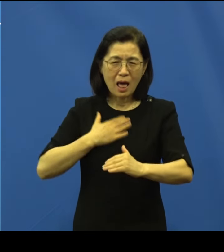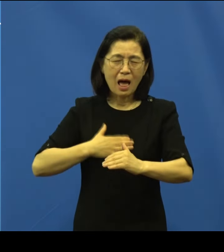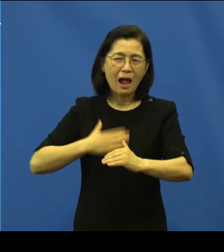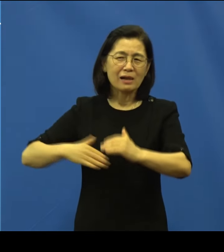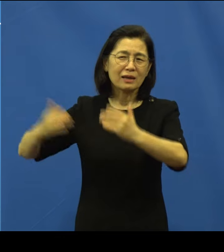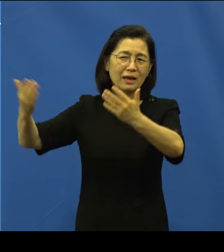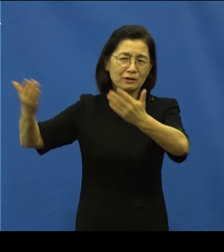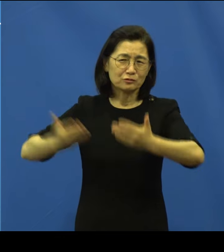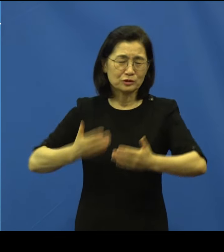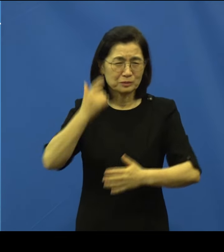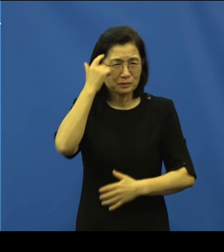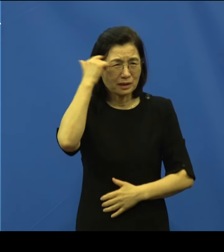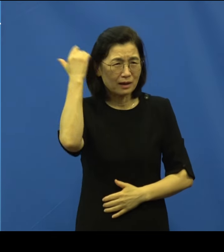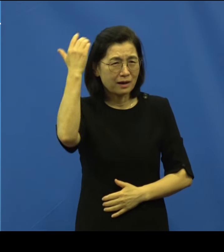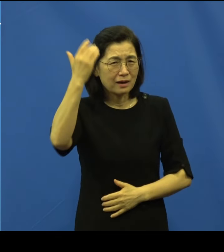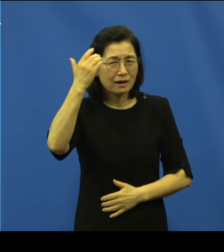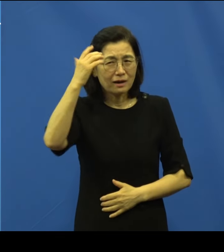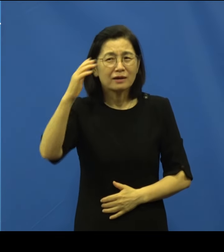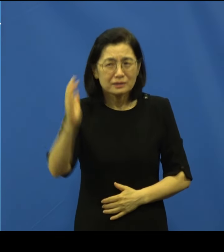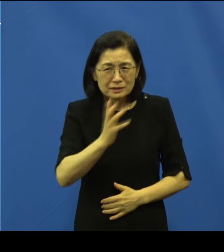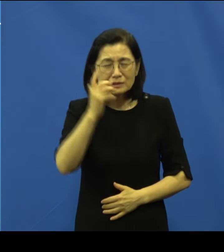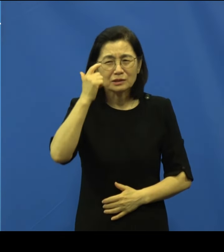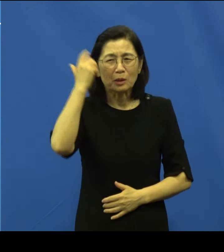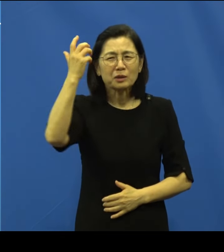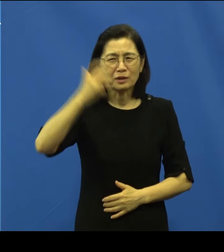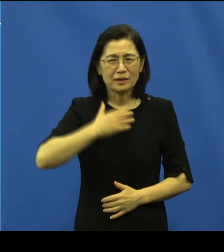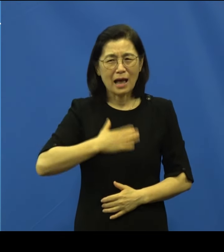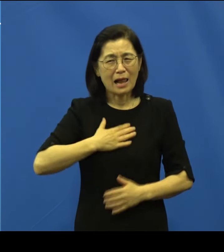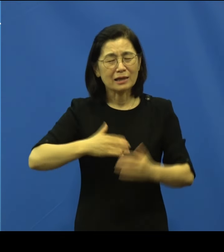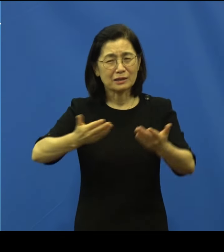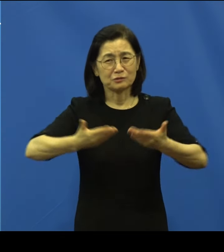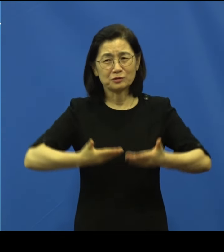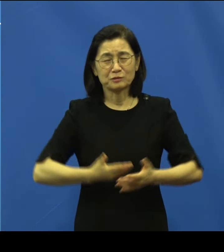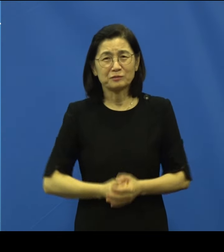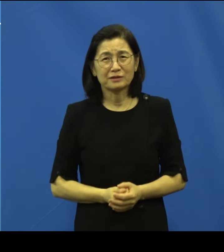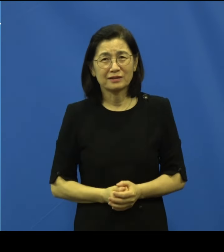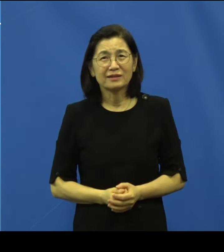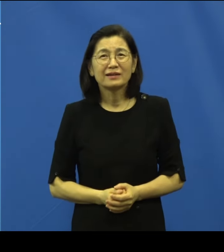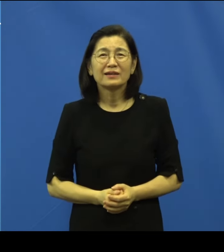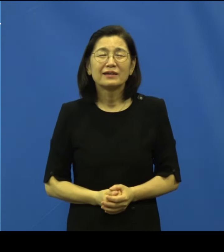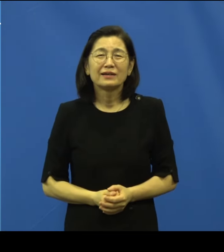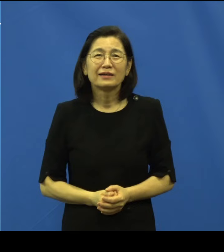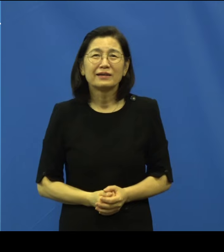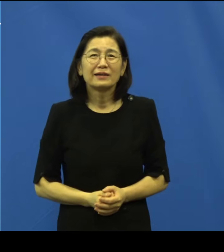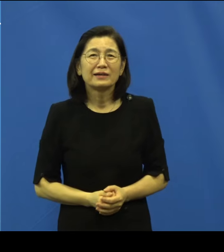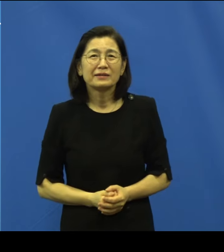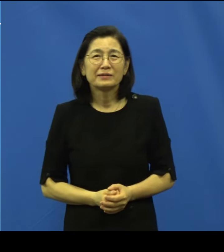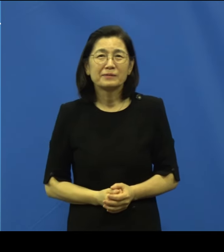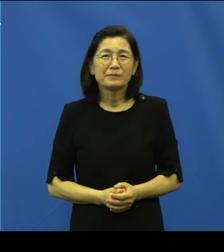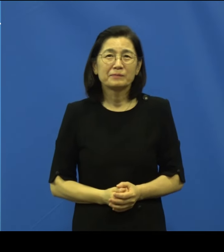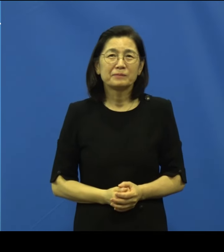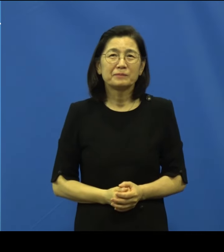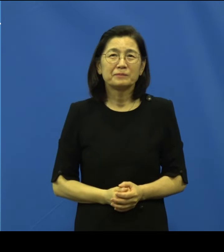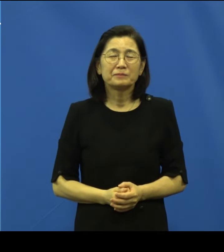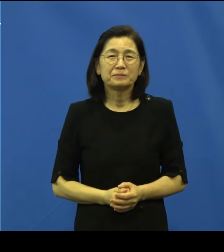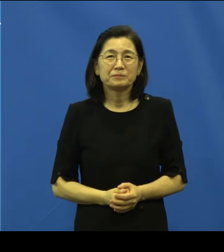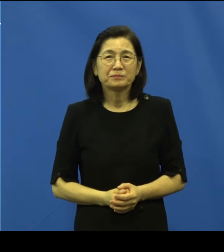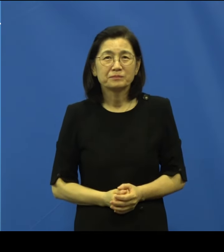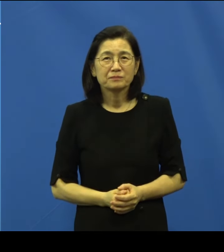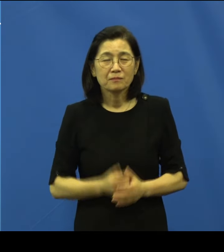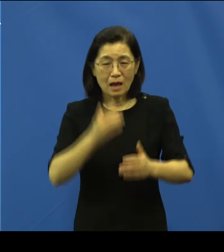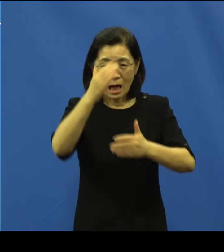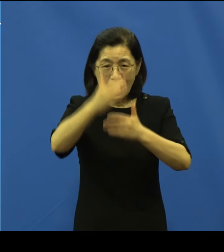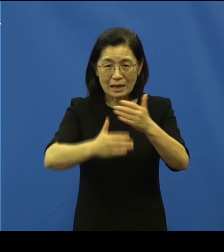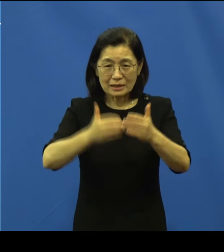성령이 알려주시는 거죠. 예. 여러분, 하나님이 여러분들 아시잖아요.